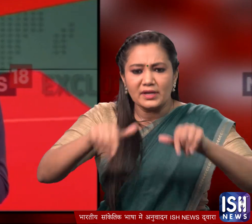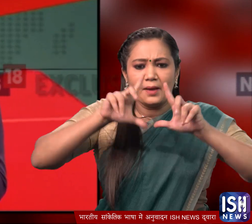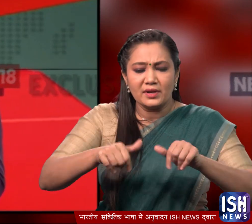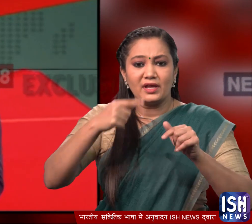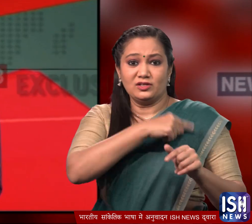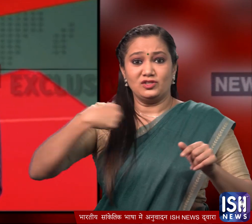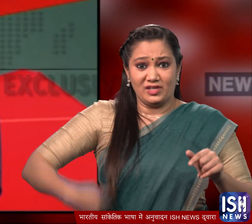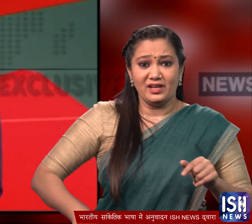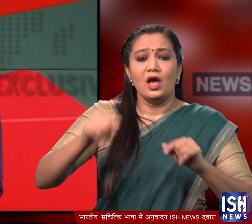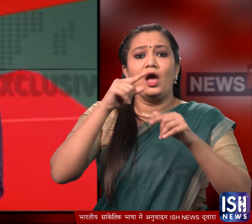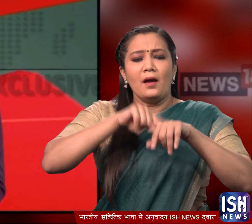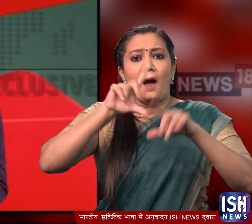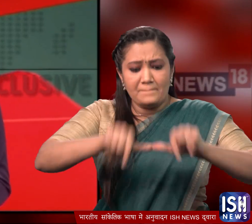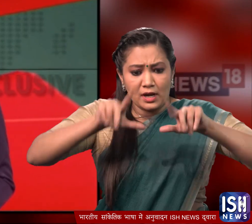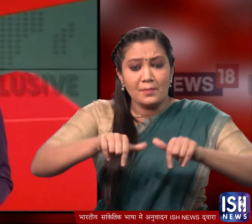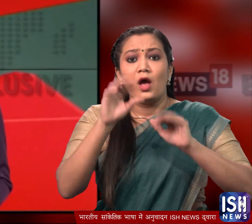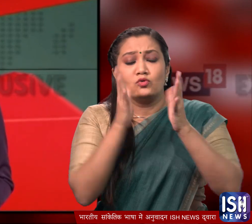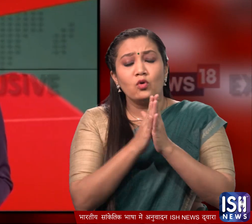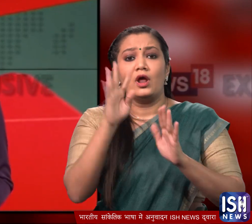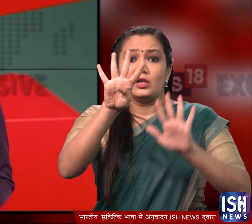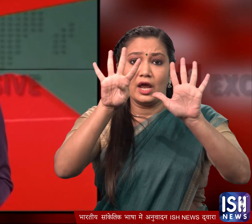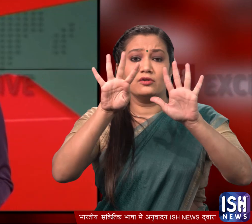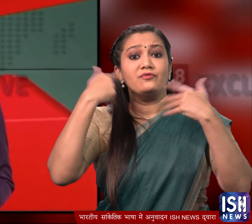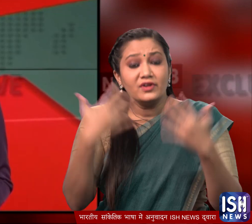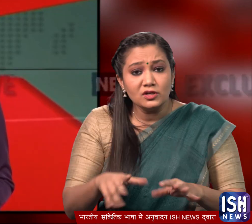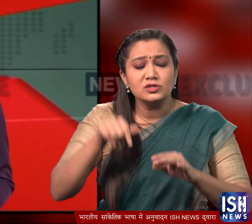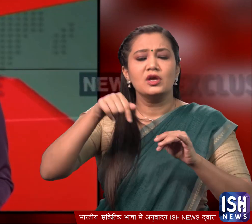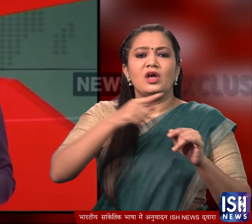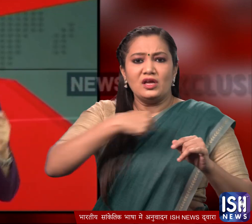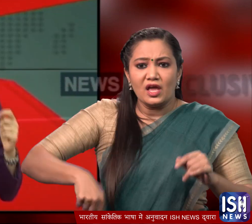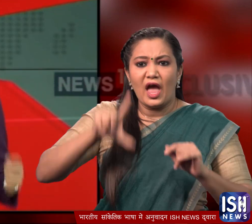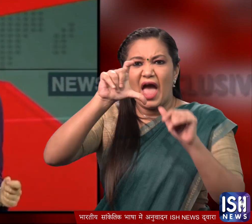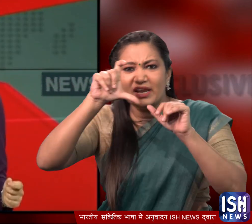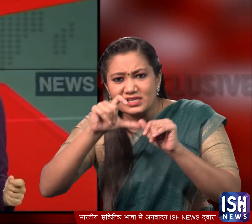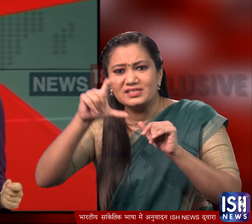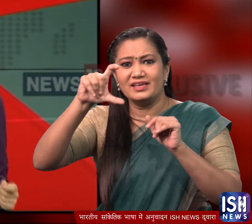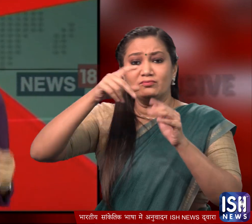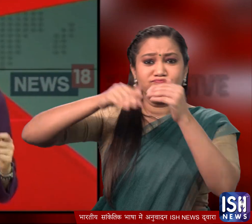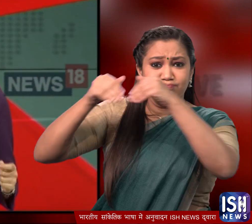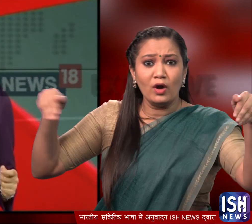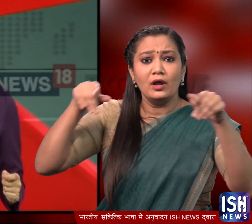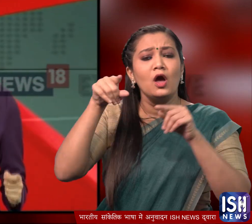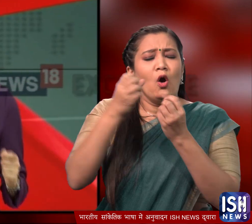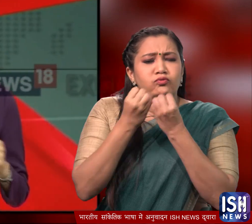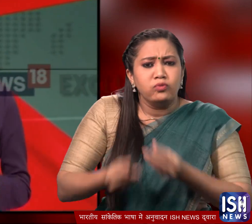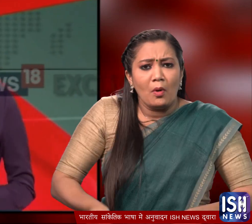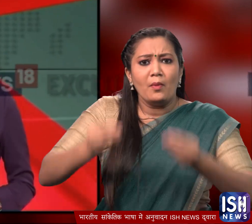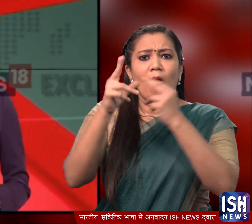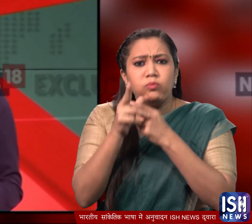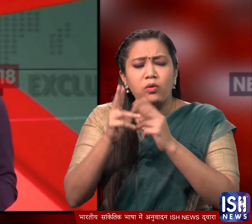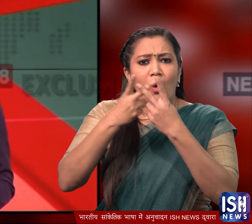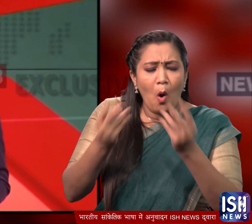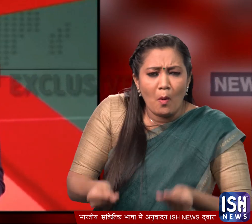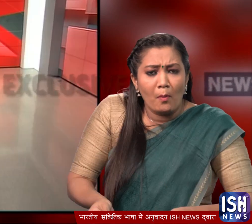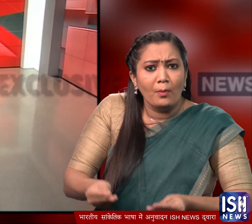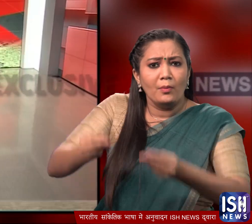भी चीन पीछे हटने का नाम नहीं ले रहा। खबर है एलएसी पर चीनी सैनिक और हथियारों की तैनाती बढ़ा रहा है। न्यूज़